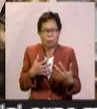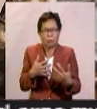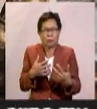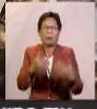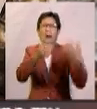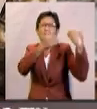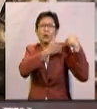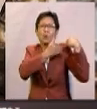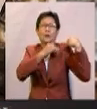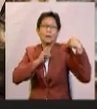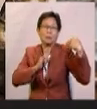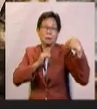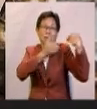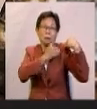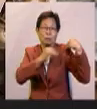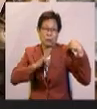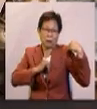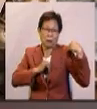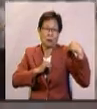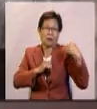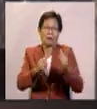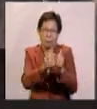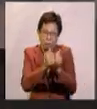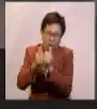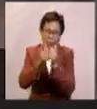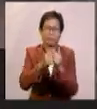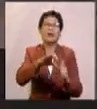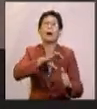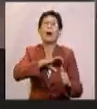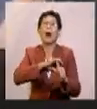jawatan saya diiringi oleh polis dan